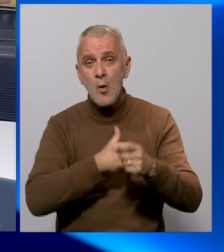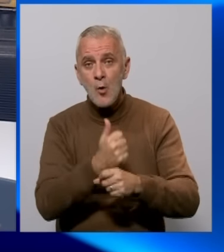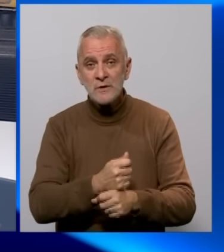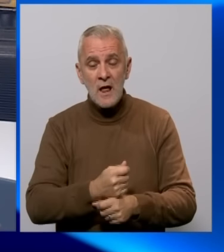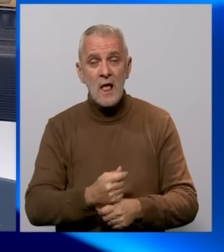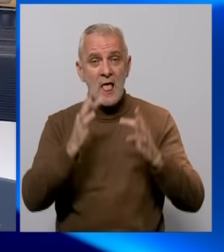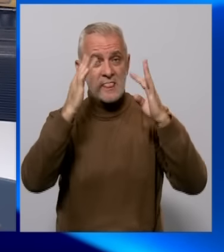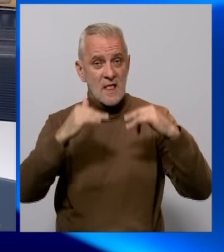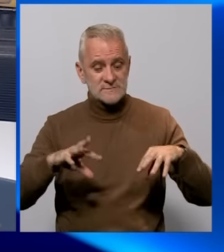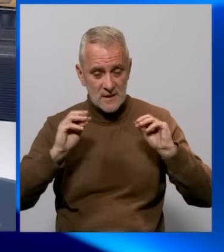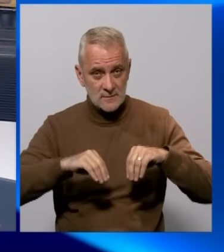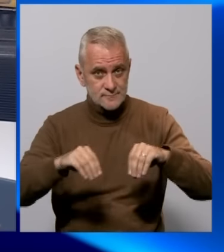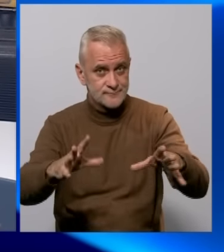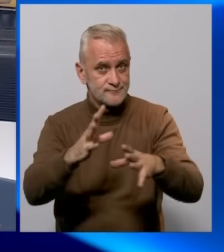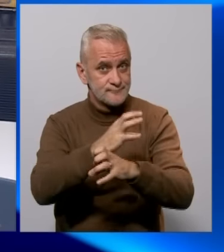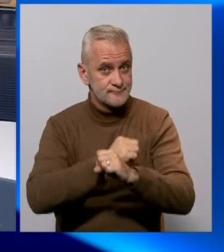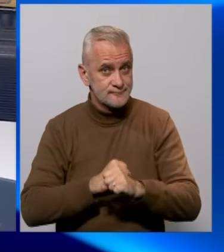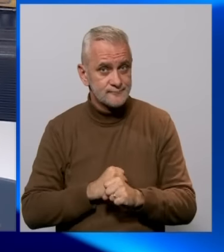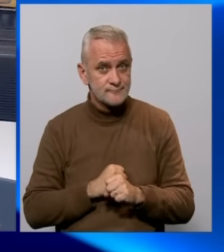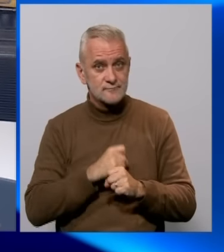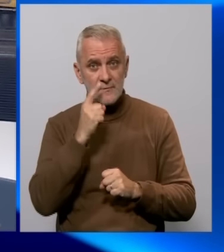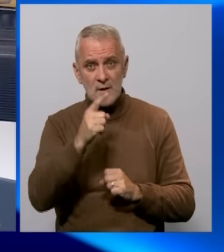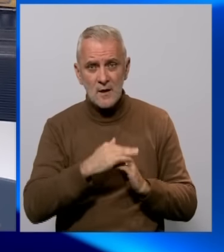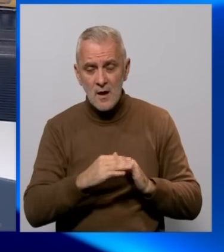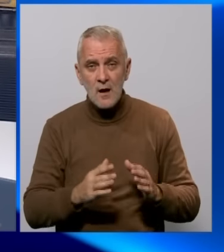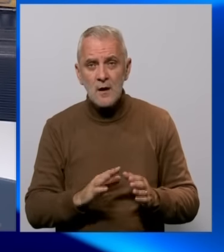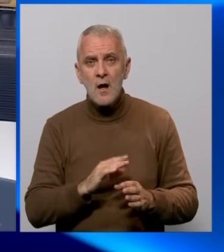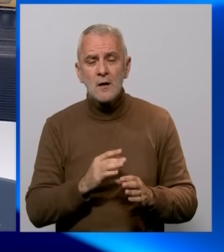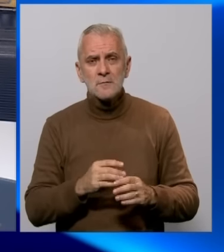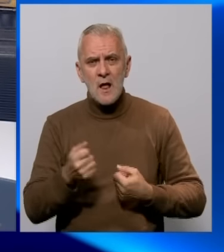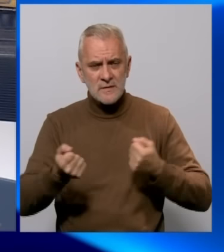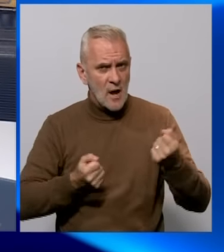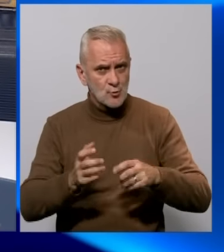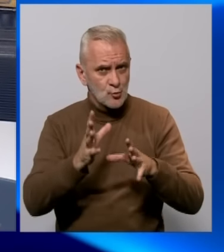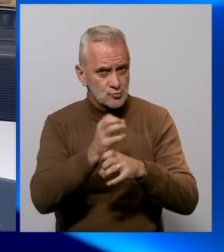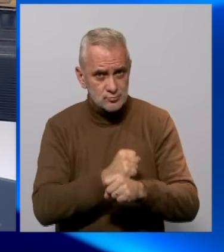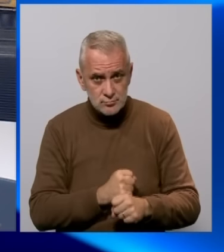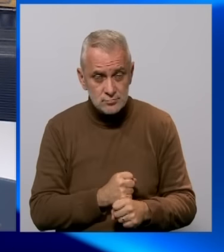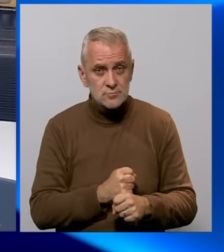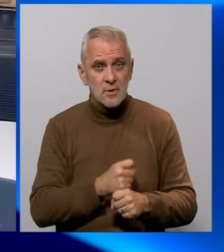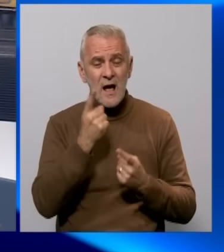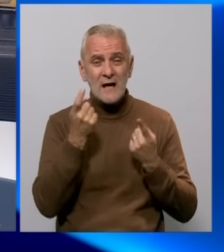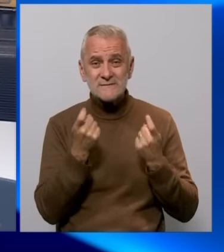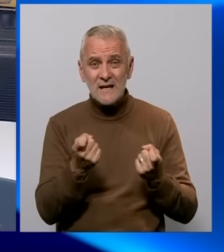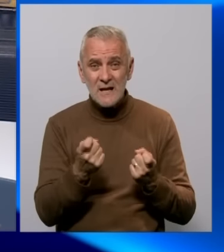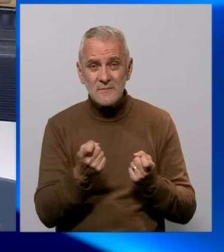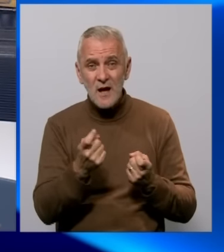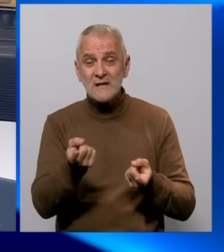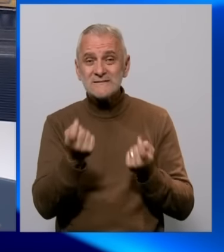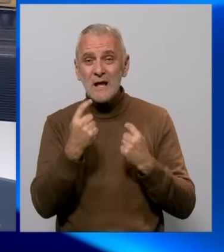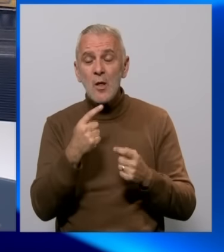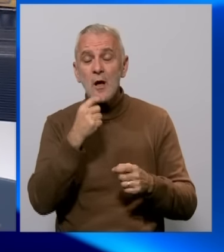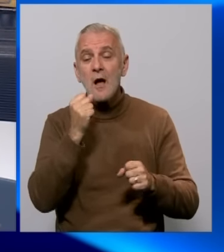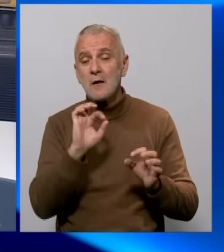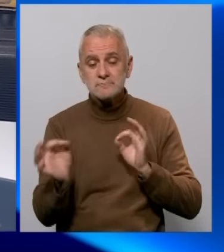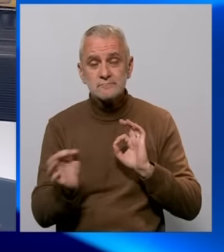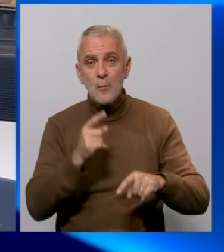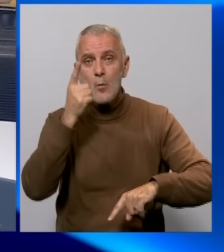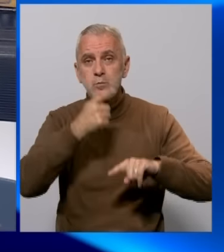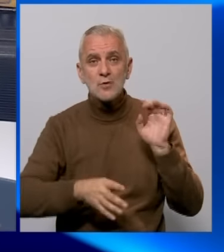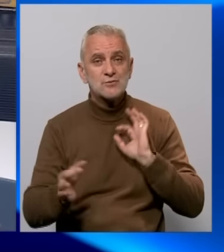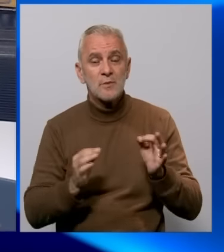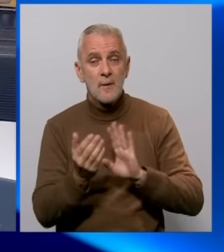Jesenja sjetva je završena, duboke brazde na njivama zaorane, a na imanjima u semberskim selima ratari vrše i posljednje pripreme